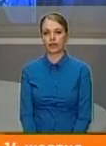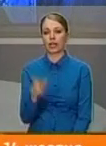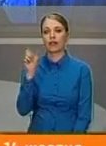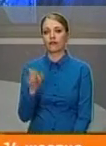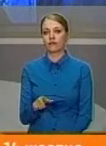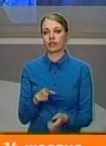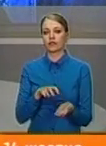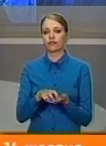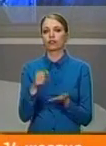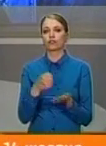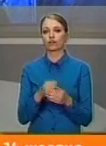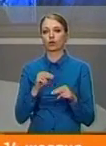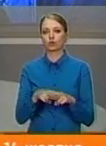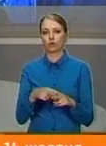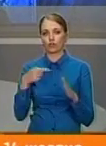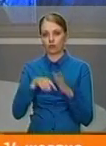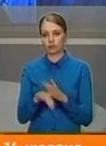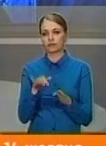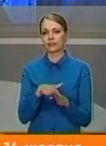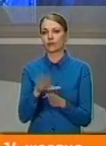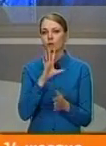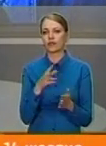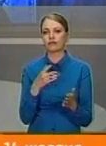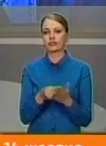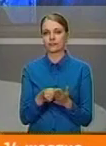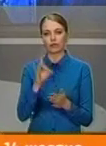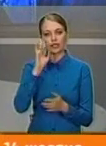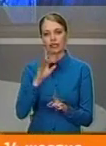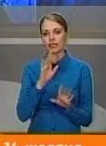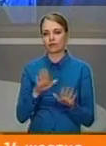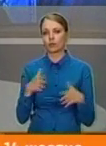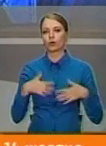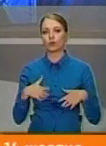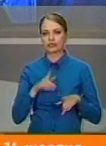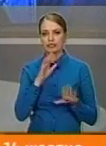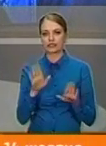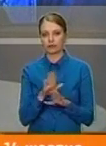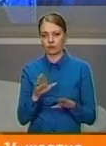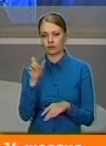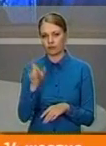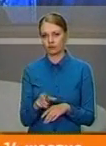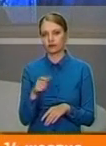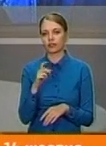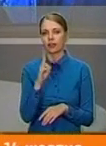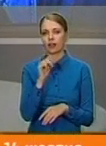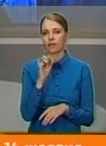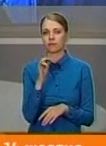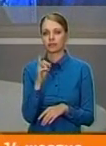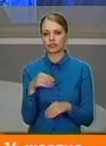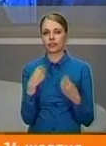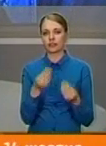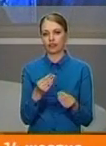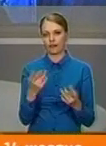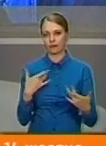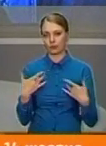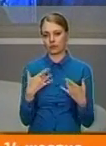Він вийшов до столичної підземки і виконав свої легендарні пісні. Грузинський співак та актор Вахтанг Кікабідзе дав